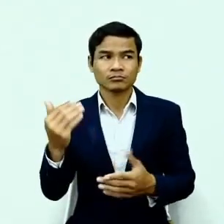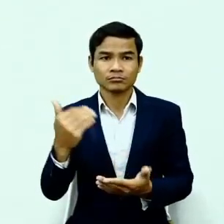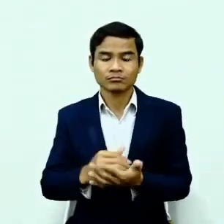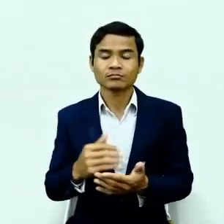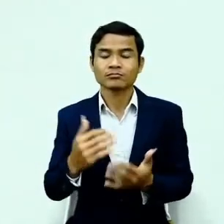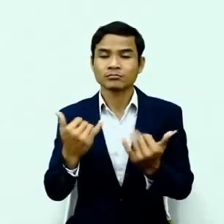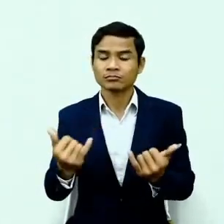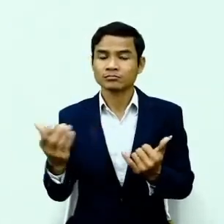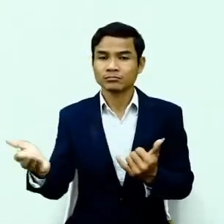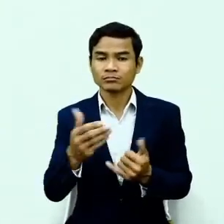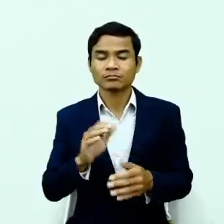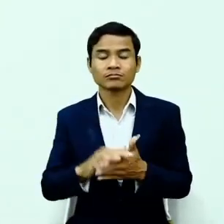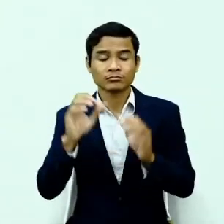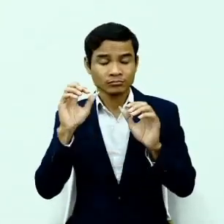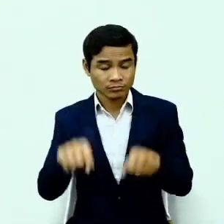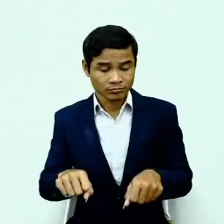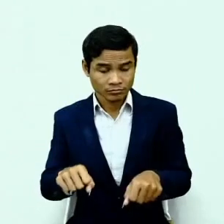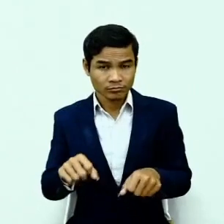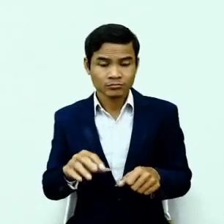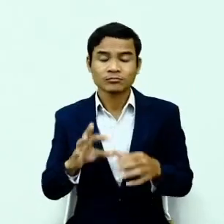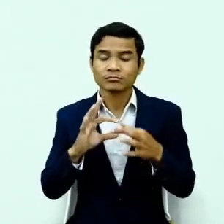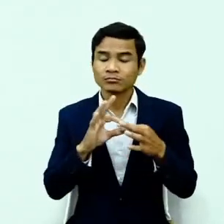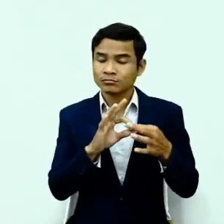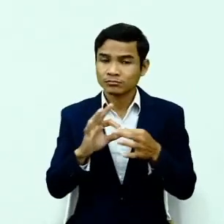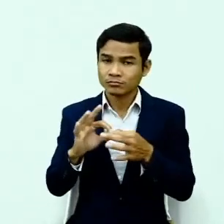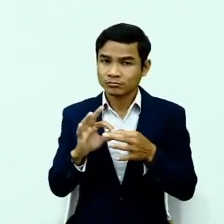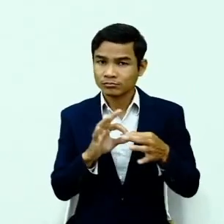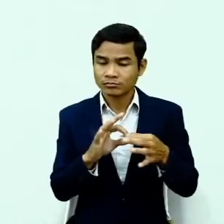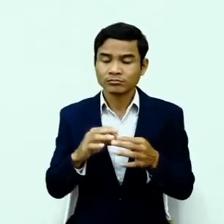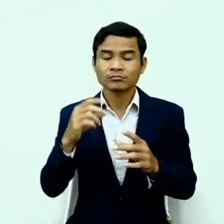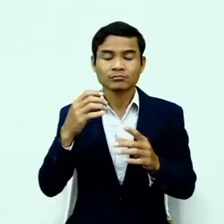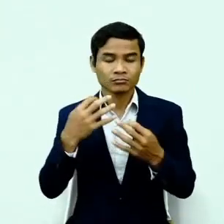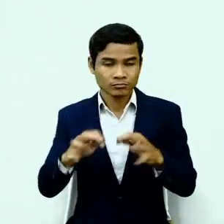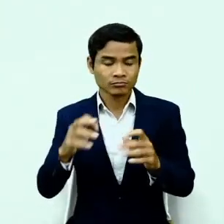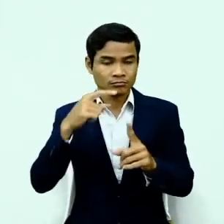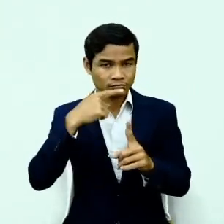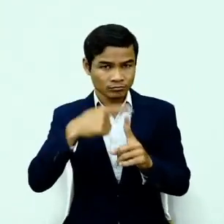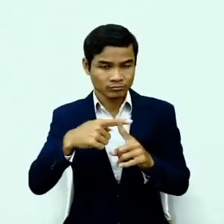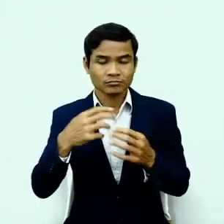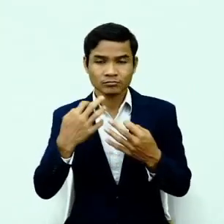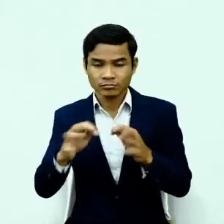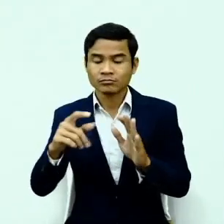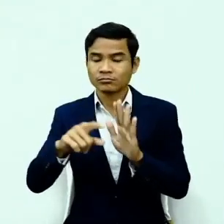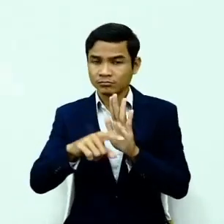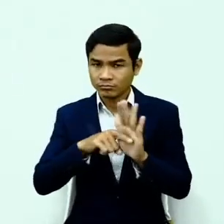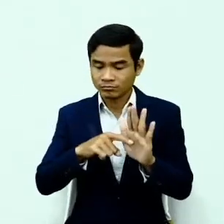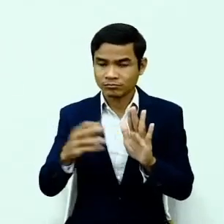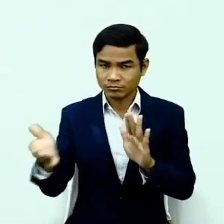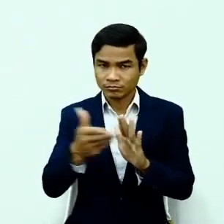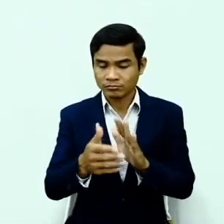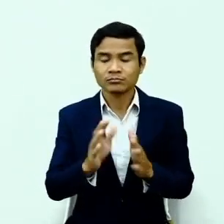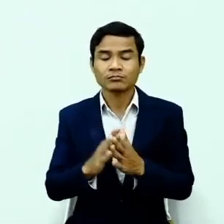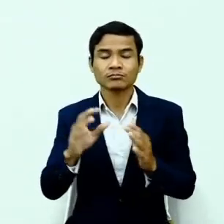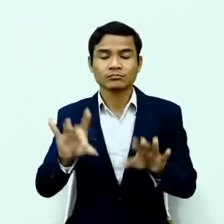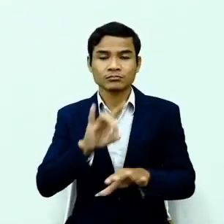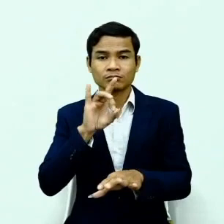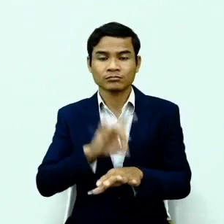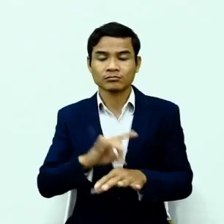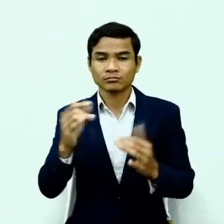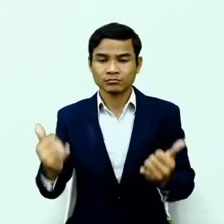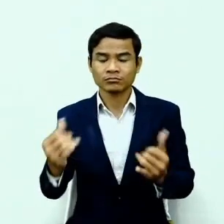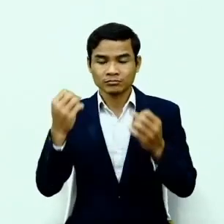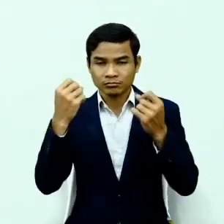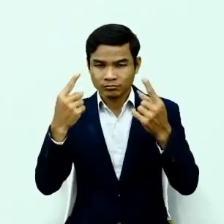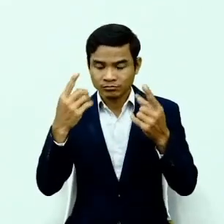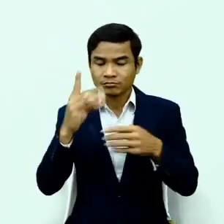chà chân này hai cái hai tháng tùm nẹ tùm nón rồi viên vị thị bốc năng vị thị đo nè con nè chà chân bên này con bàn